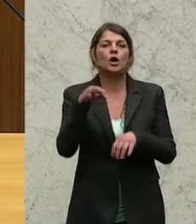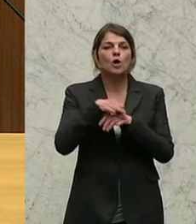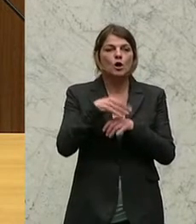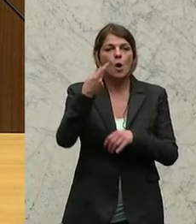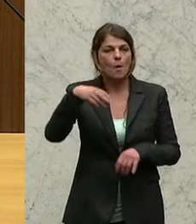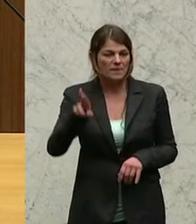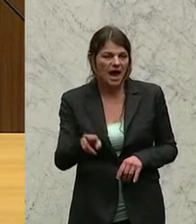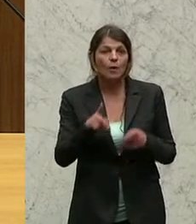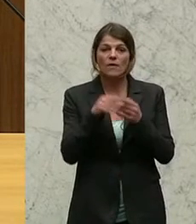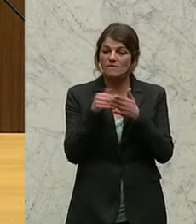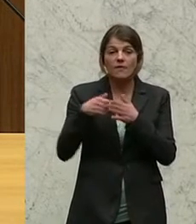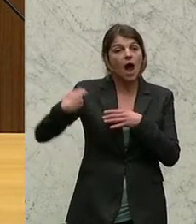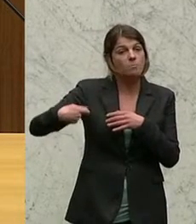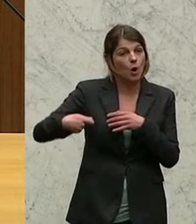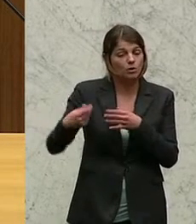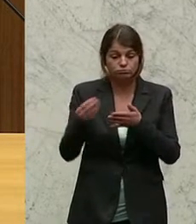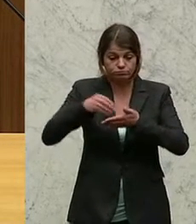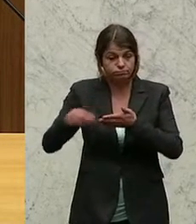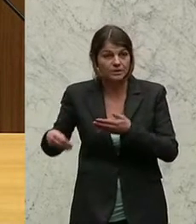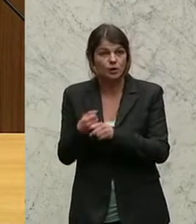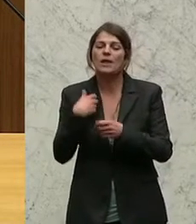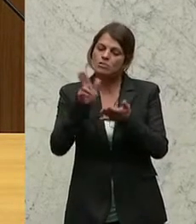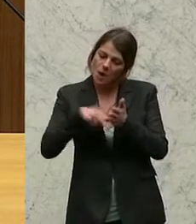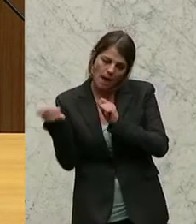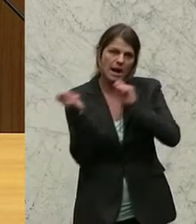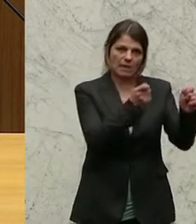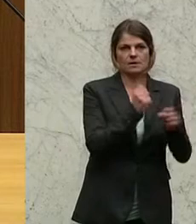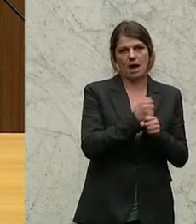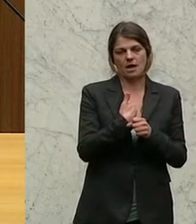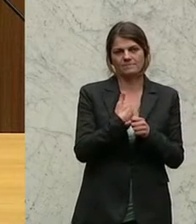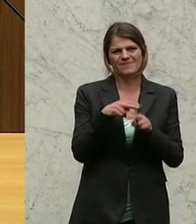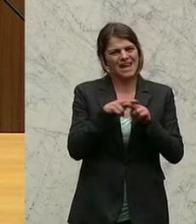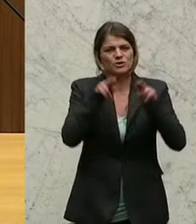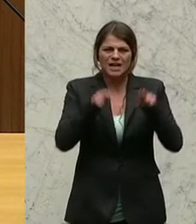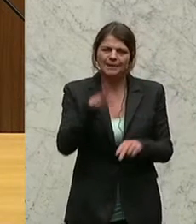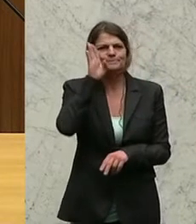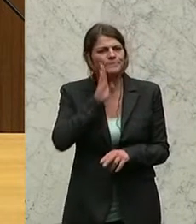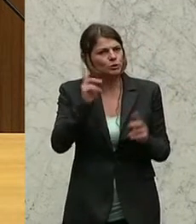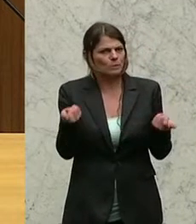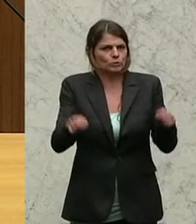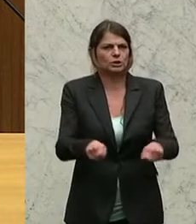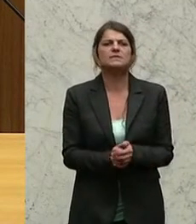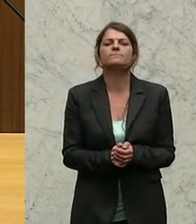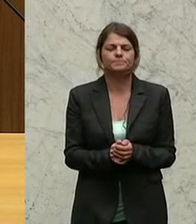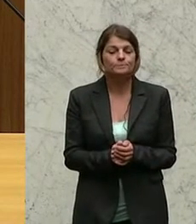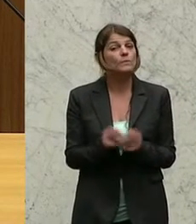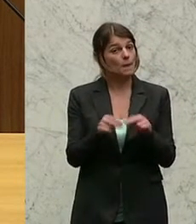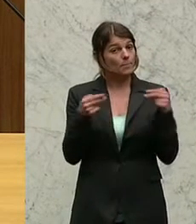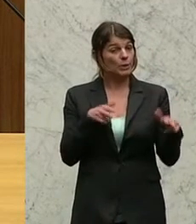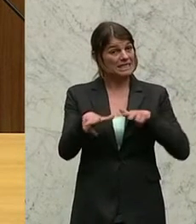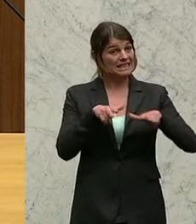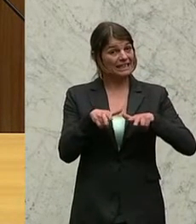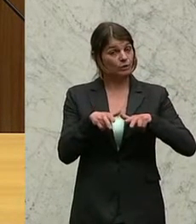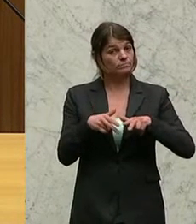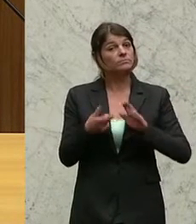Dr. Hübner und weiterer Abgeordnete noch einmal ein. Der Nationalrat wolle beschließen, die Bundesregierung